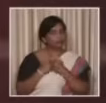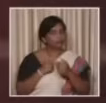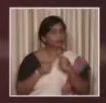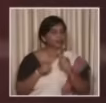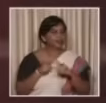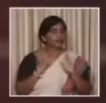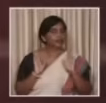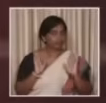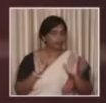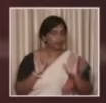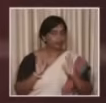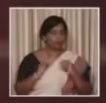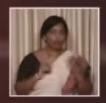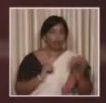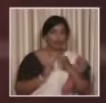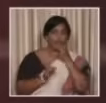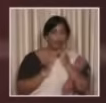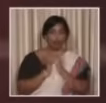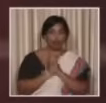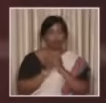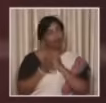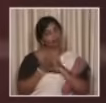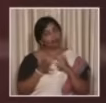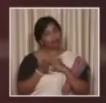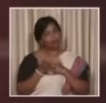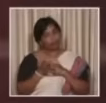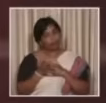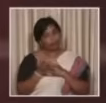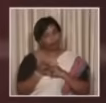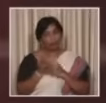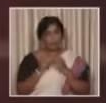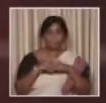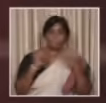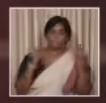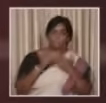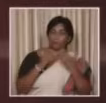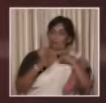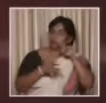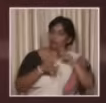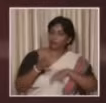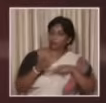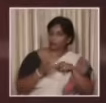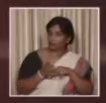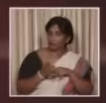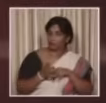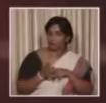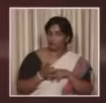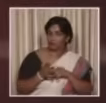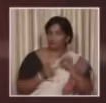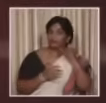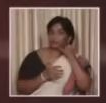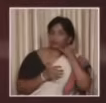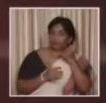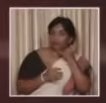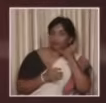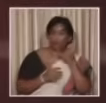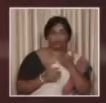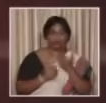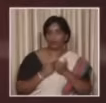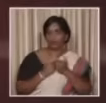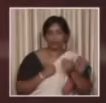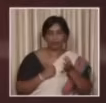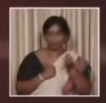හැරෙන්න නවකතා පොත් කියවන්නවත් පුවත්පත් සංග්‍රහ කියවන්නවත් දුරකථනයෙන් කතා කරන්නවත්